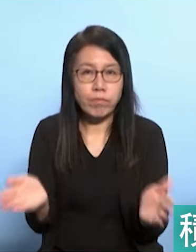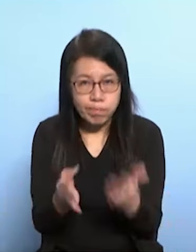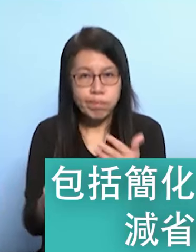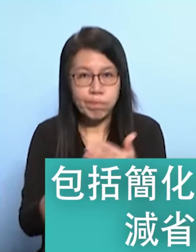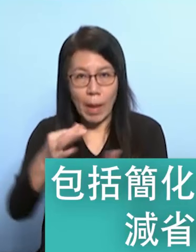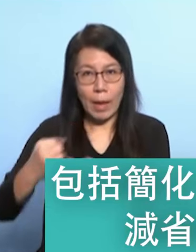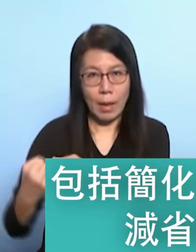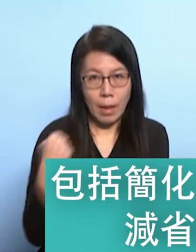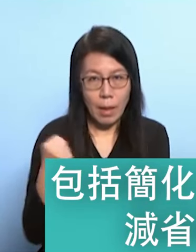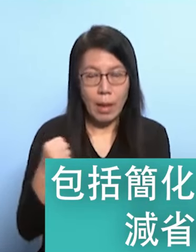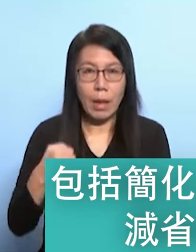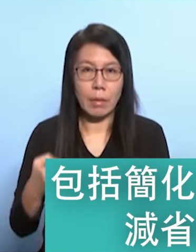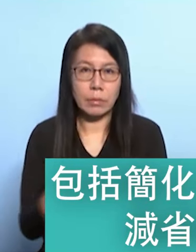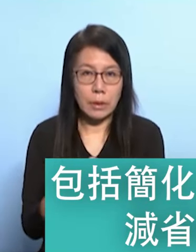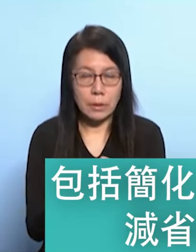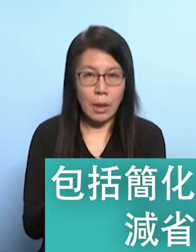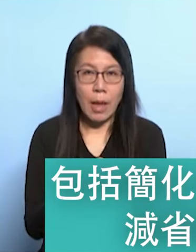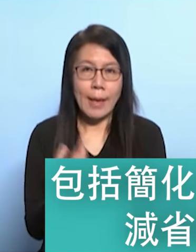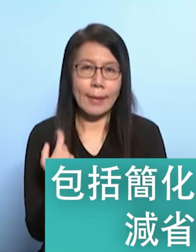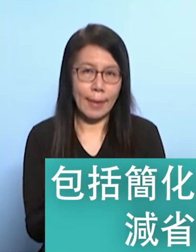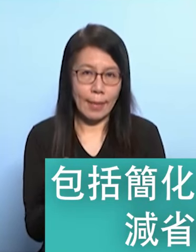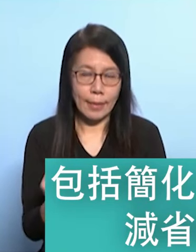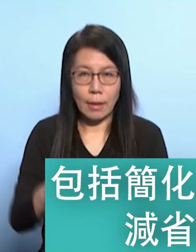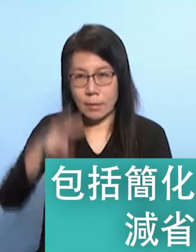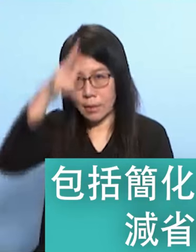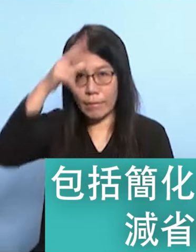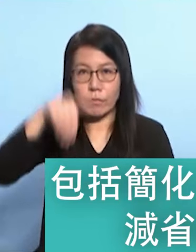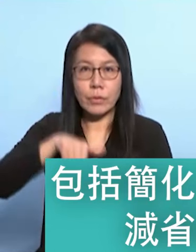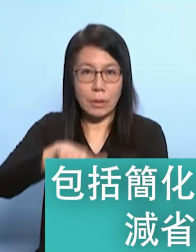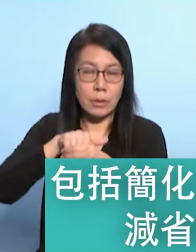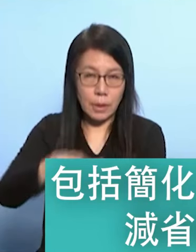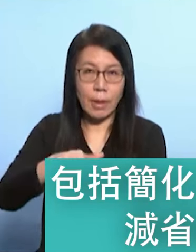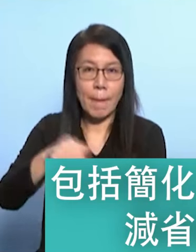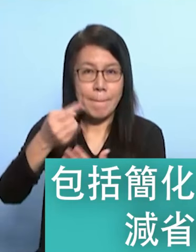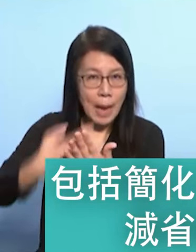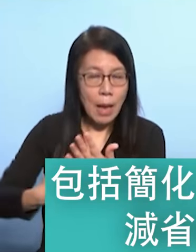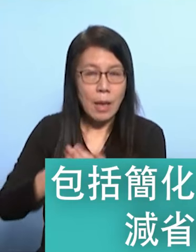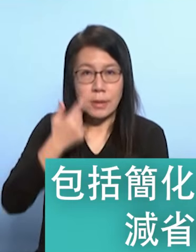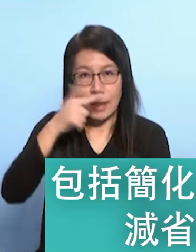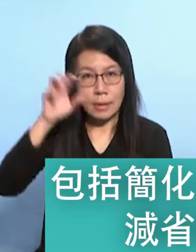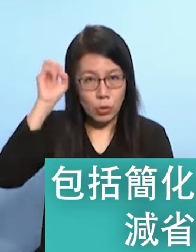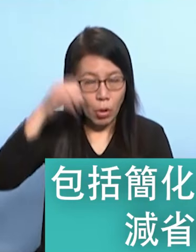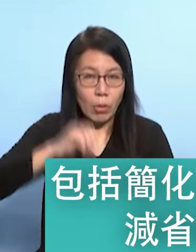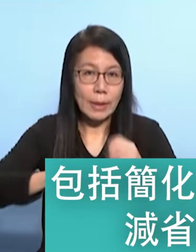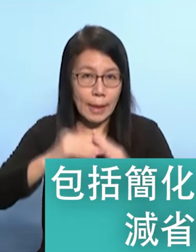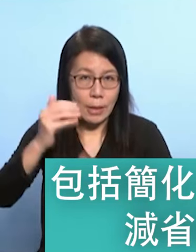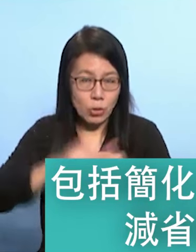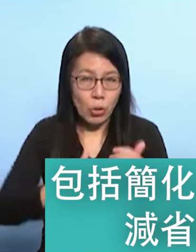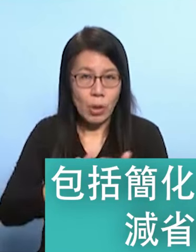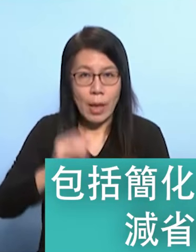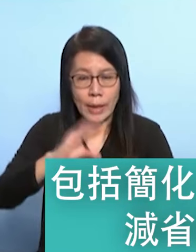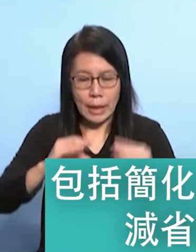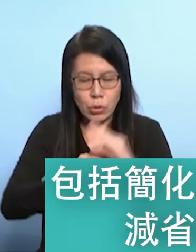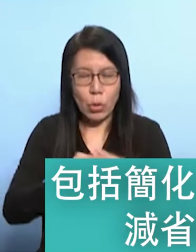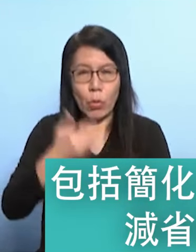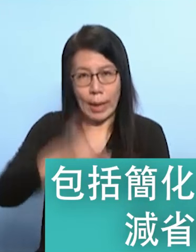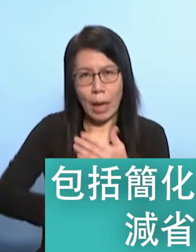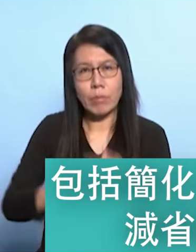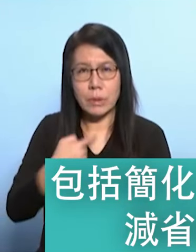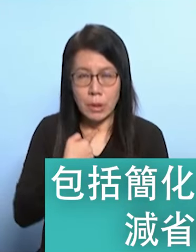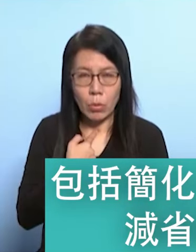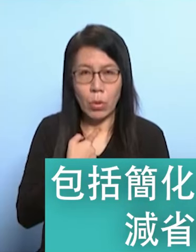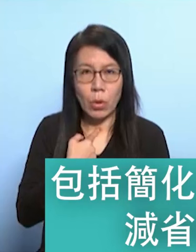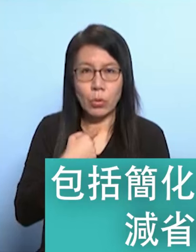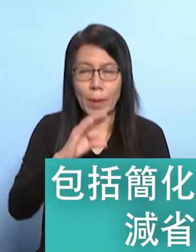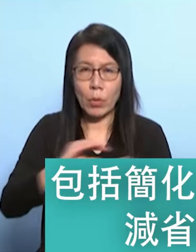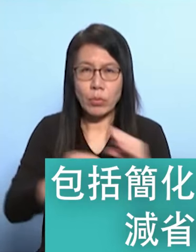力，包括簡化和壓縮政府程序，善用創新技術減省建造成本和壓